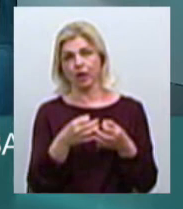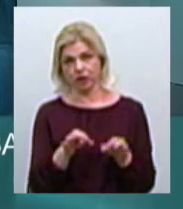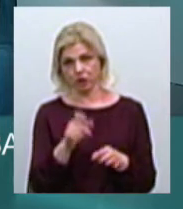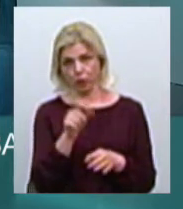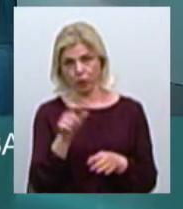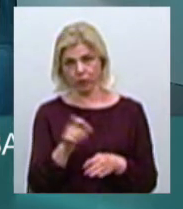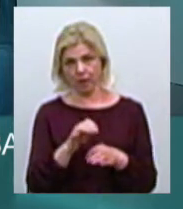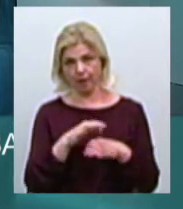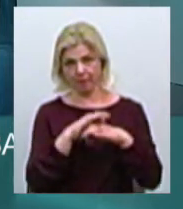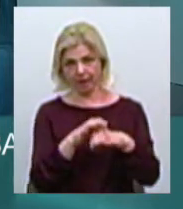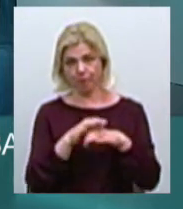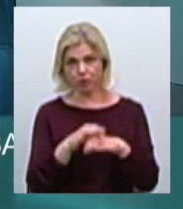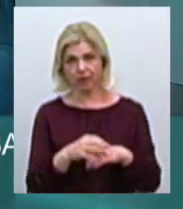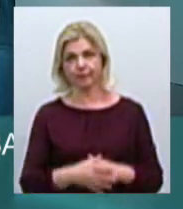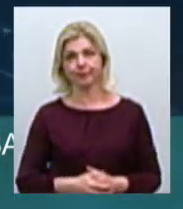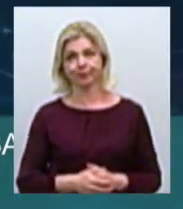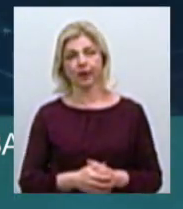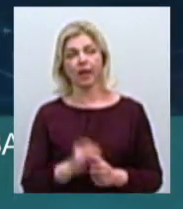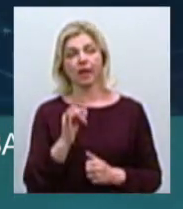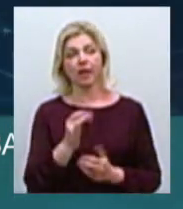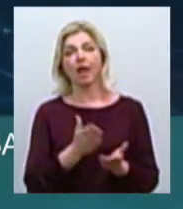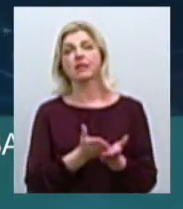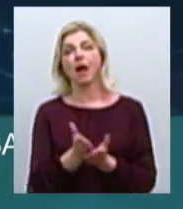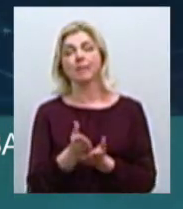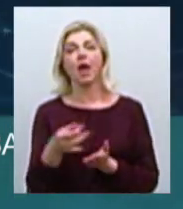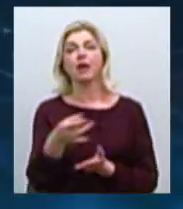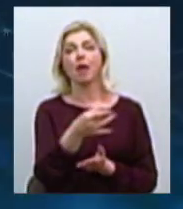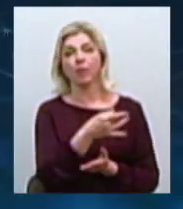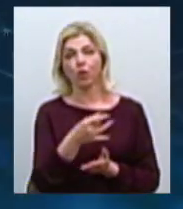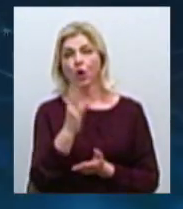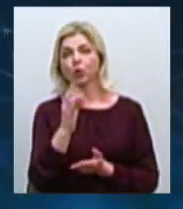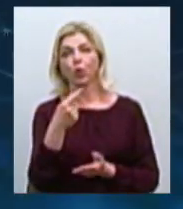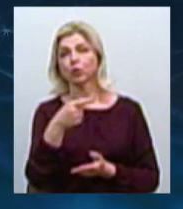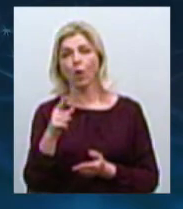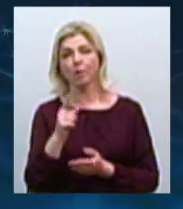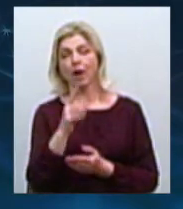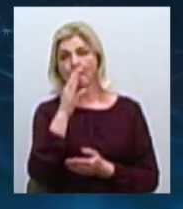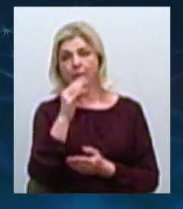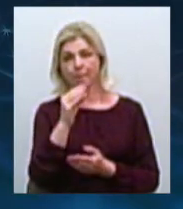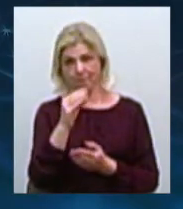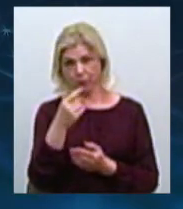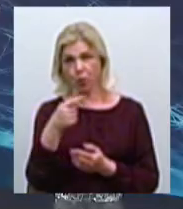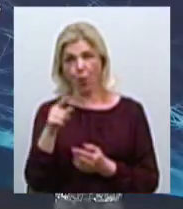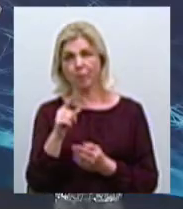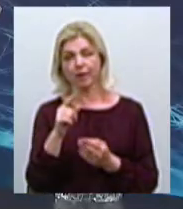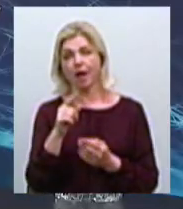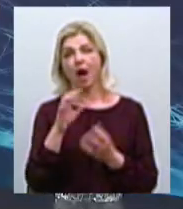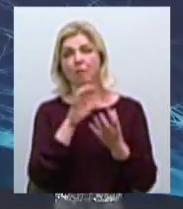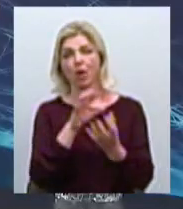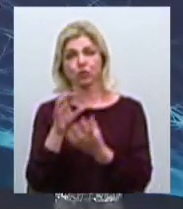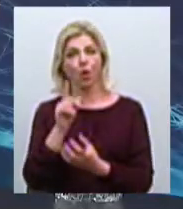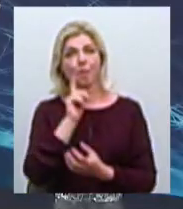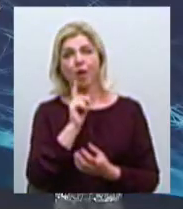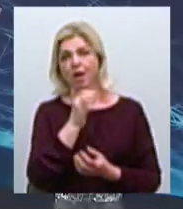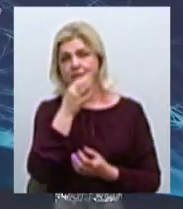І прозвучали напрямки, скажімо, мікрорайони, але номери маршрутів ще назвати не можна? Номера маршрутів я ще не можу сказати,